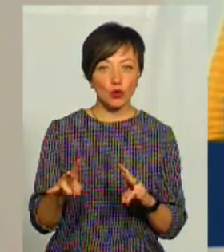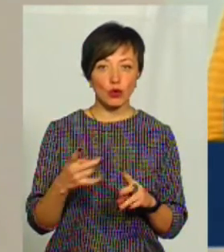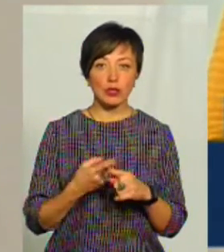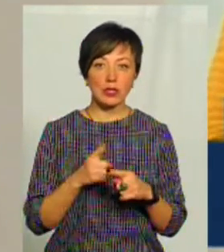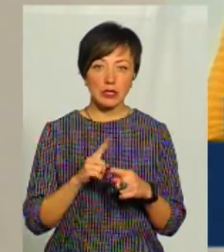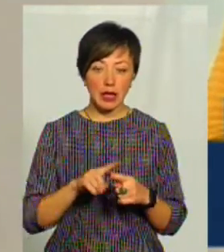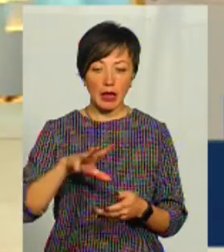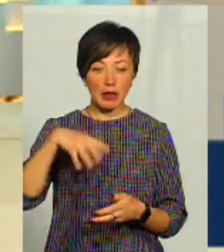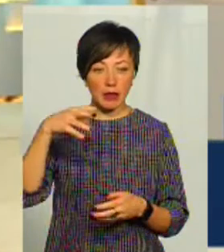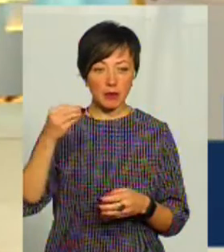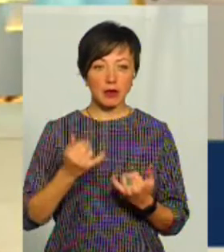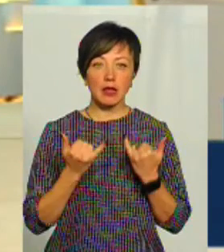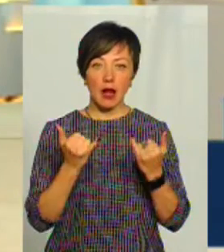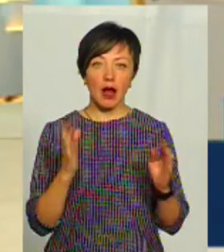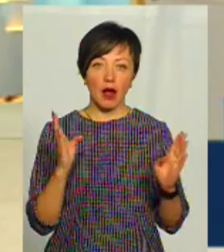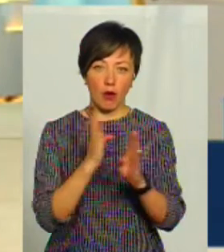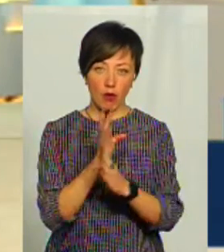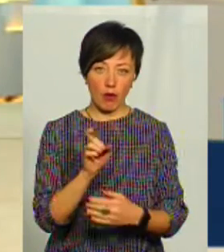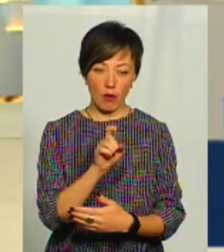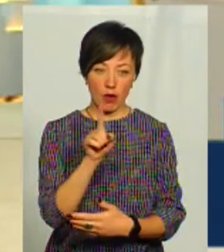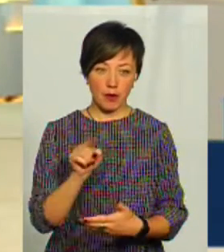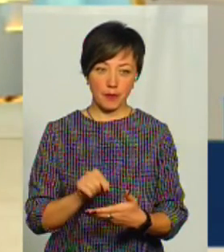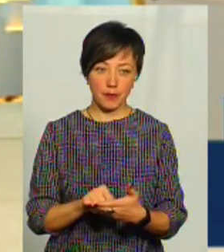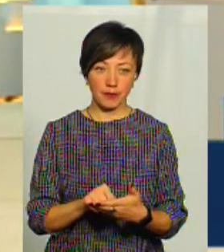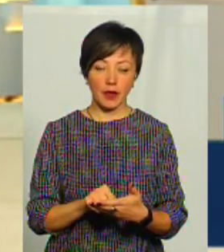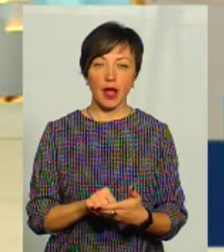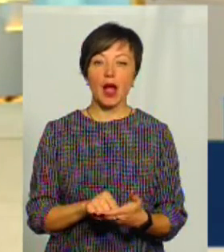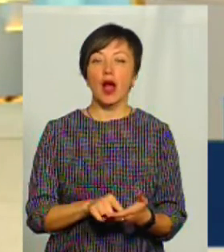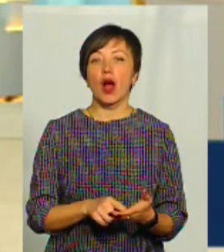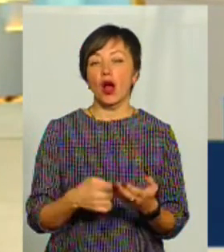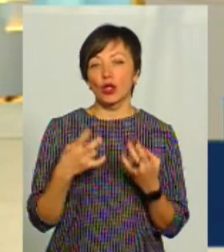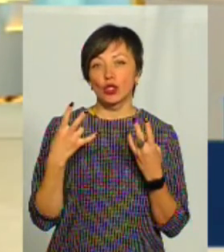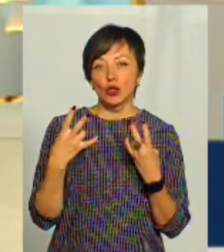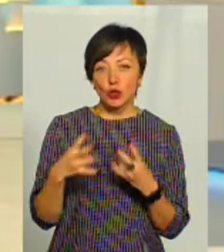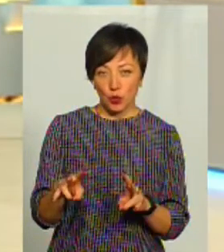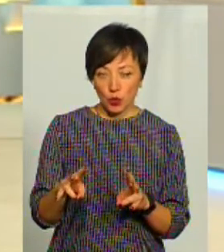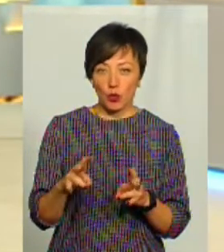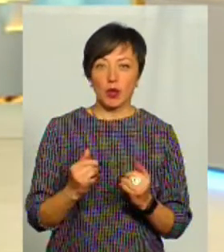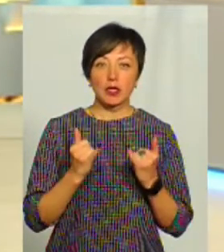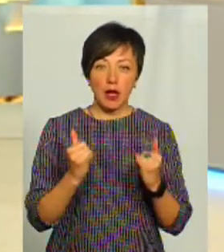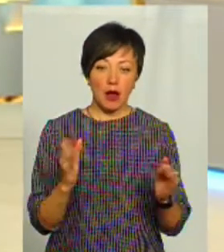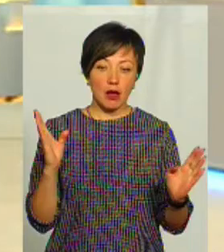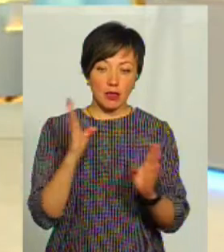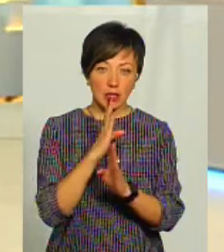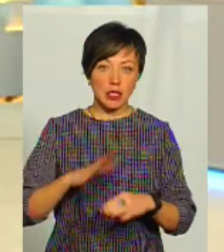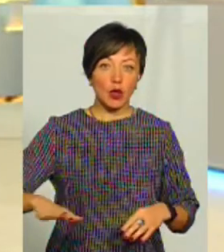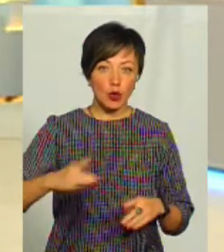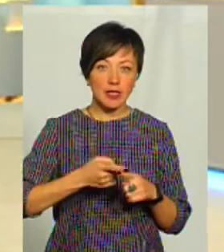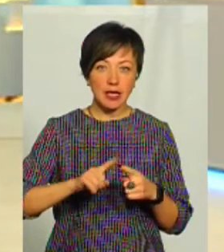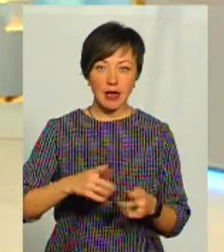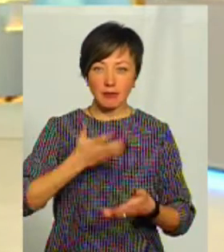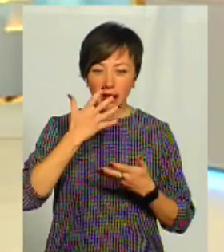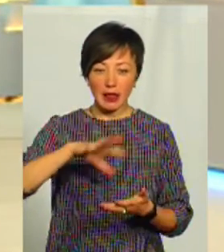цей дим наносить для екології? Шкоду для навколишнього природного середовища, отой